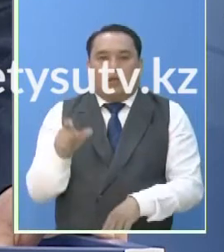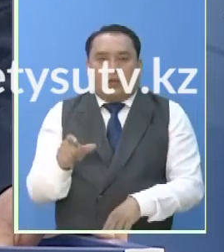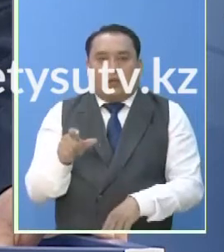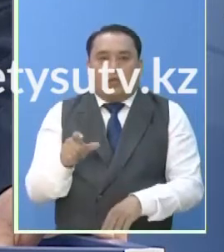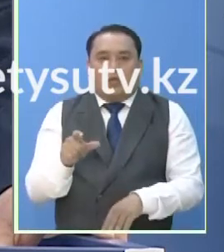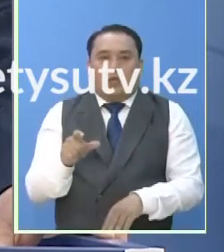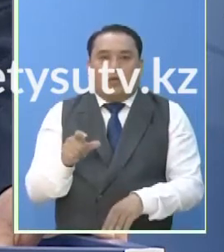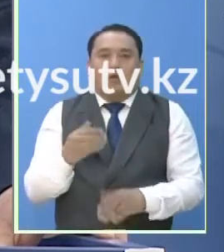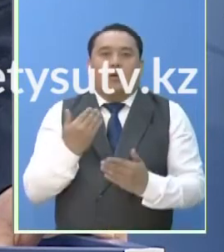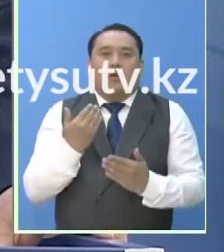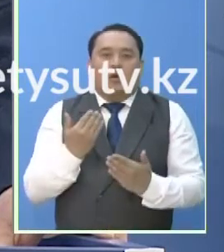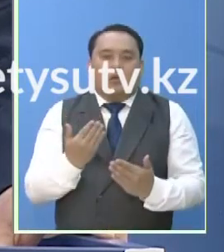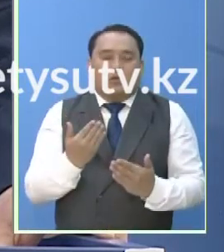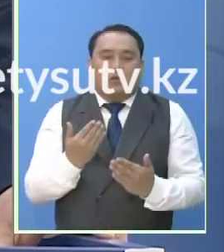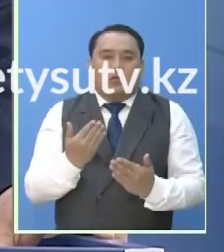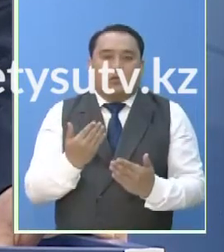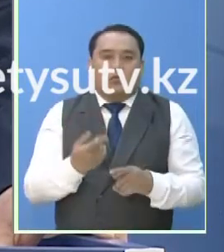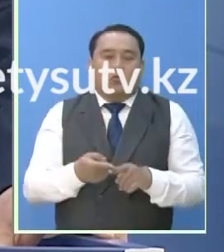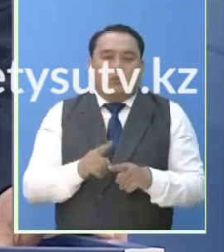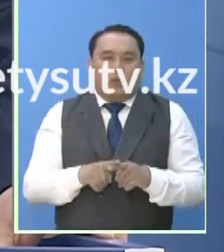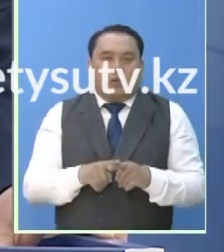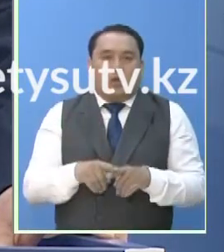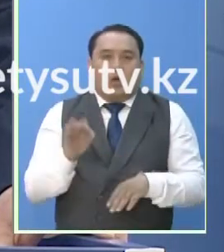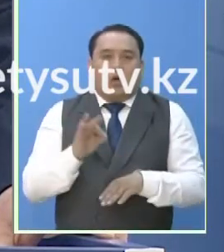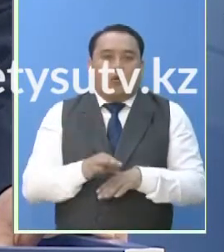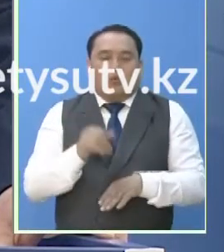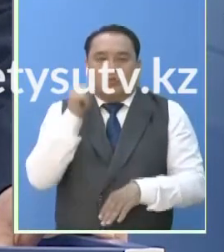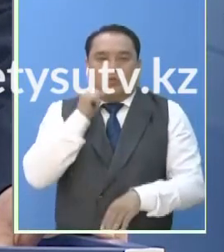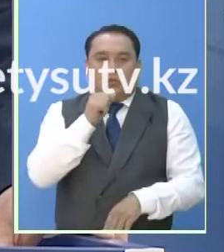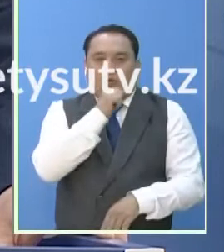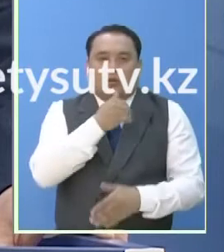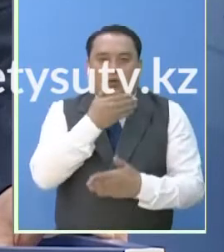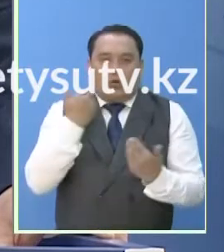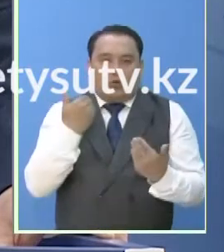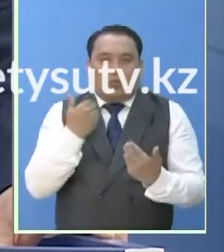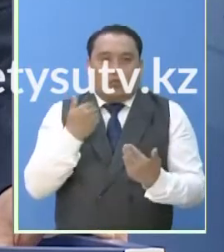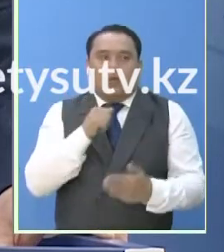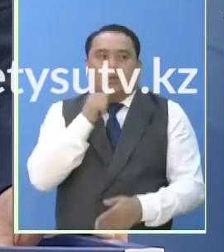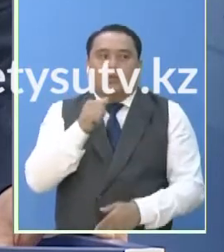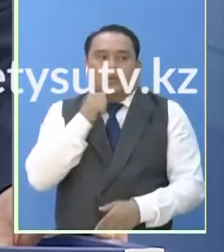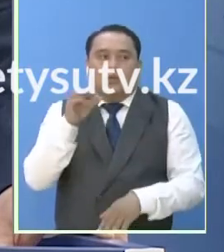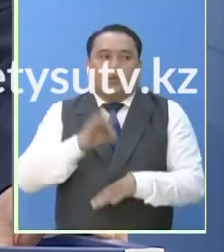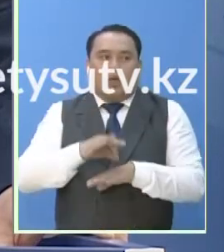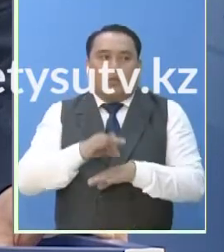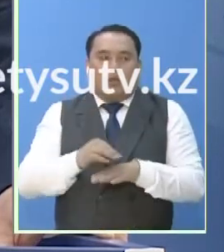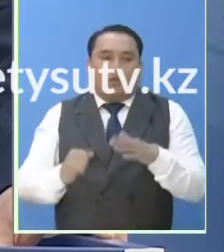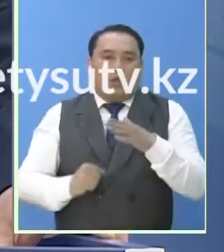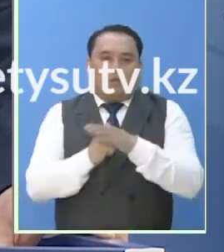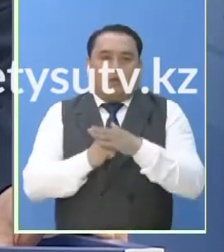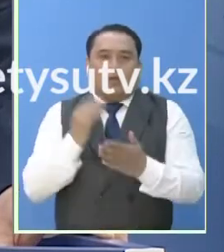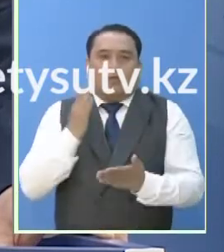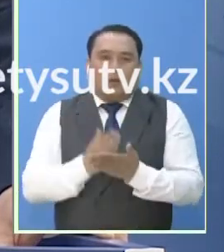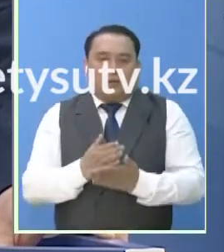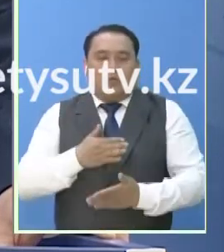жасырған өледі дейді қазақ айтқанда. Сондықтан оны жасыратын жоқ. Менде өзі қант диабеті бар, сосын давление бар.